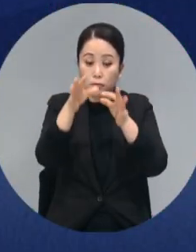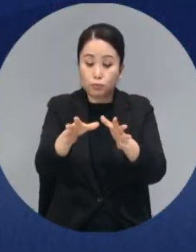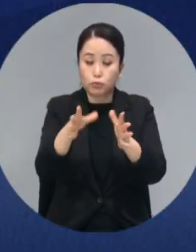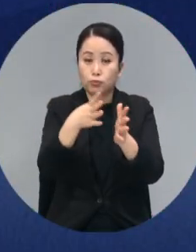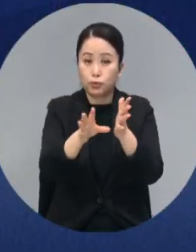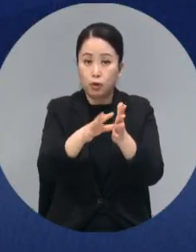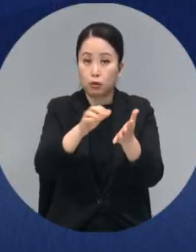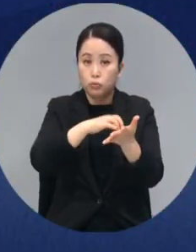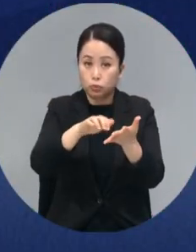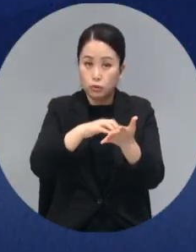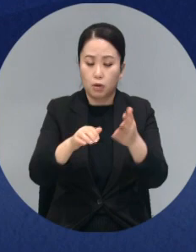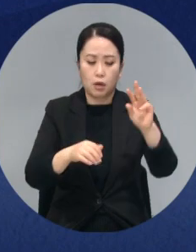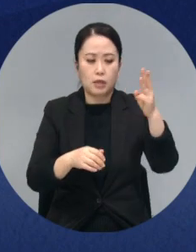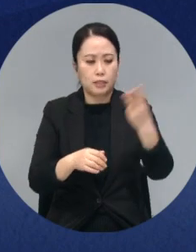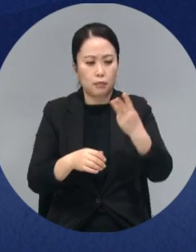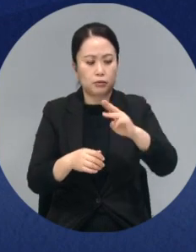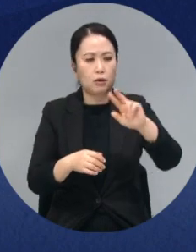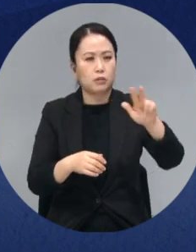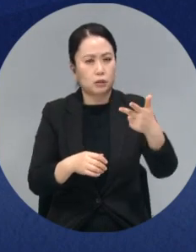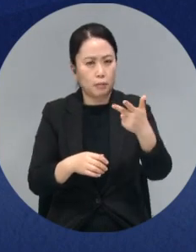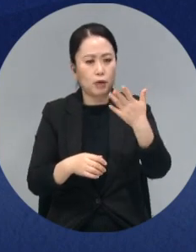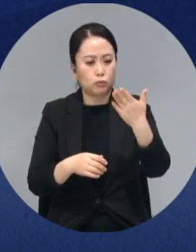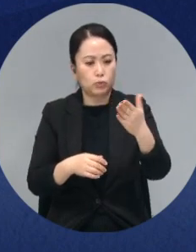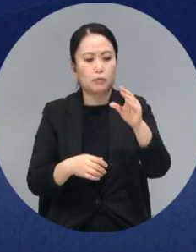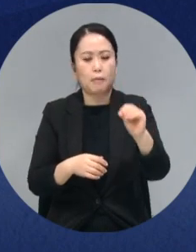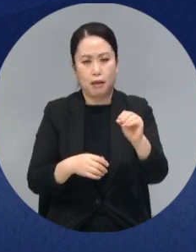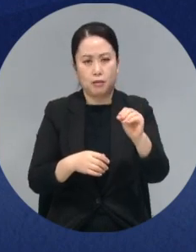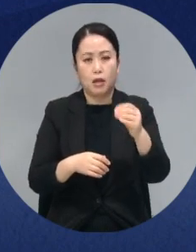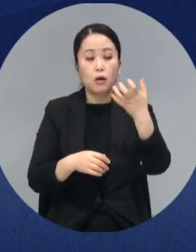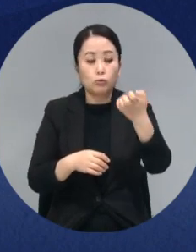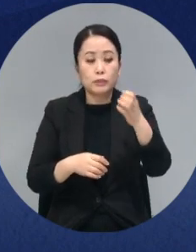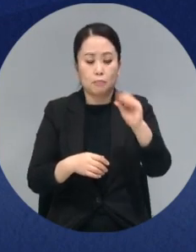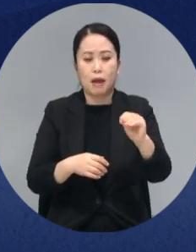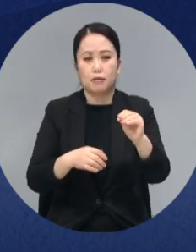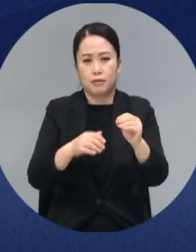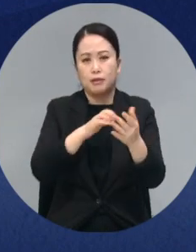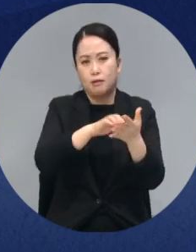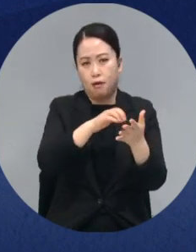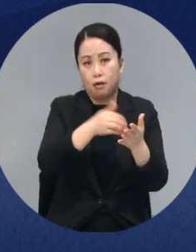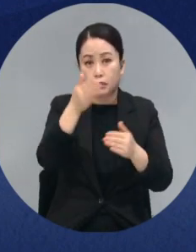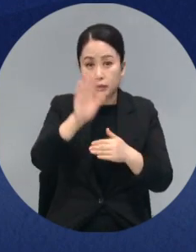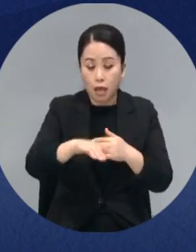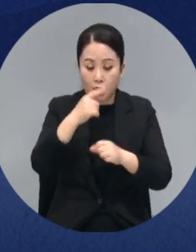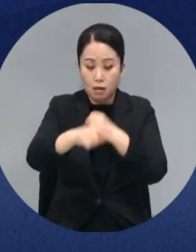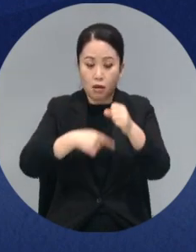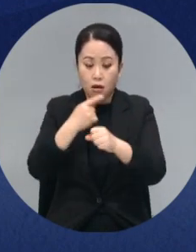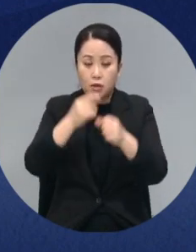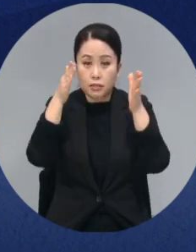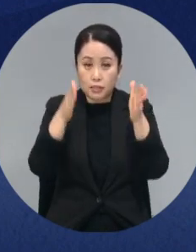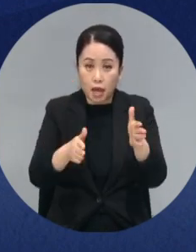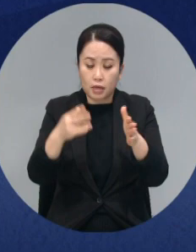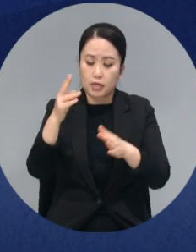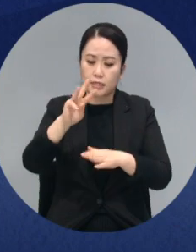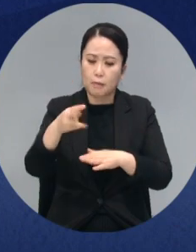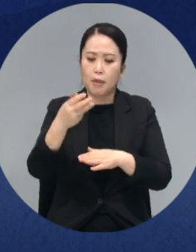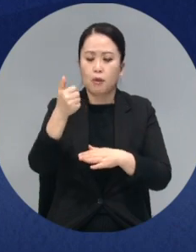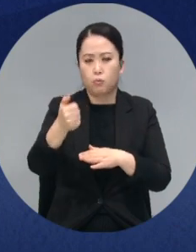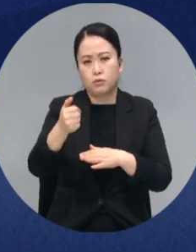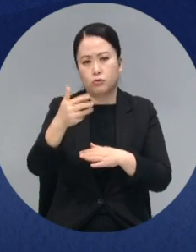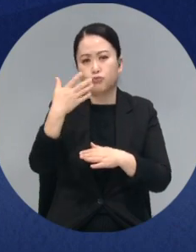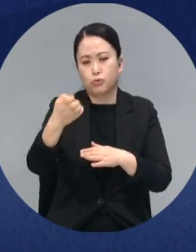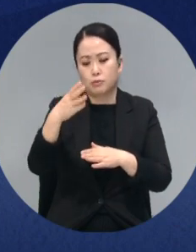물품 수는 3,790여만 개였는데 1년 사이 기부 물품은 350만 개로 90%나